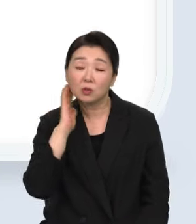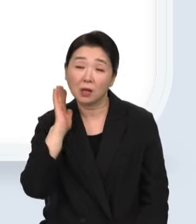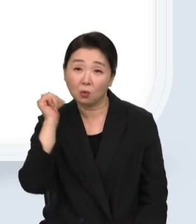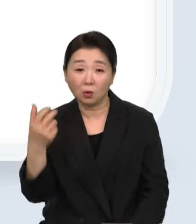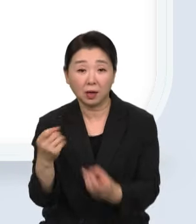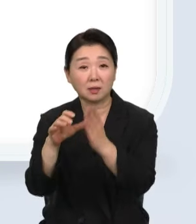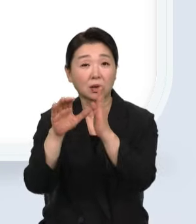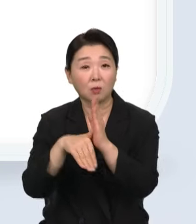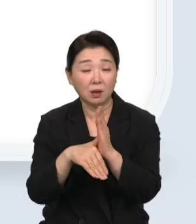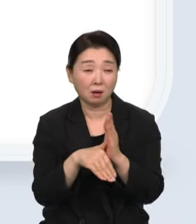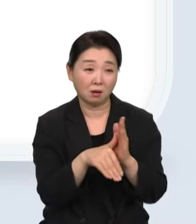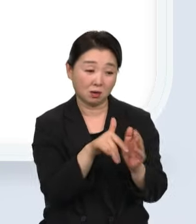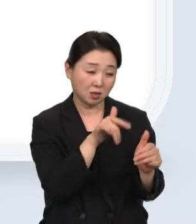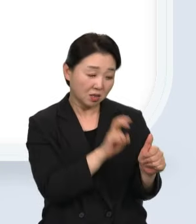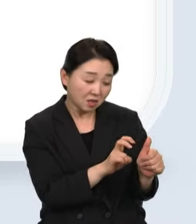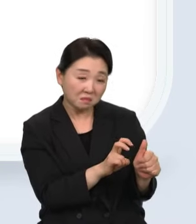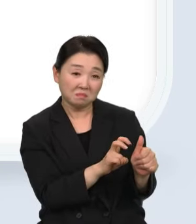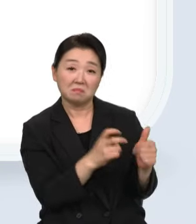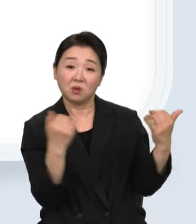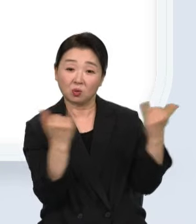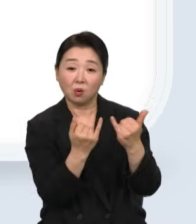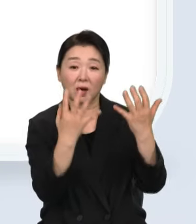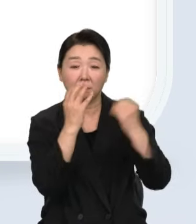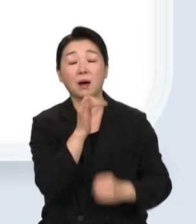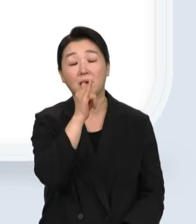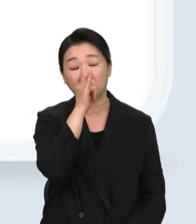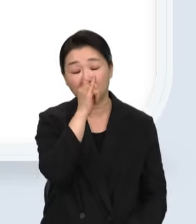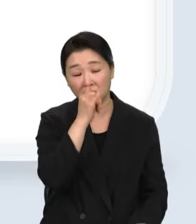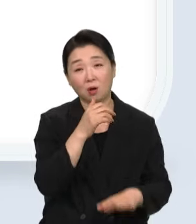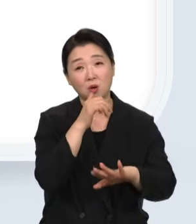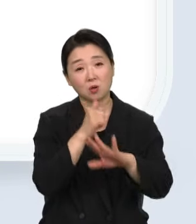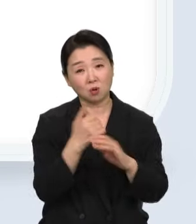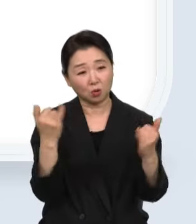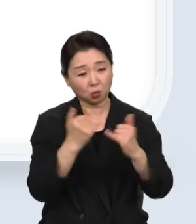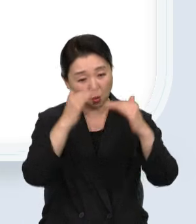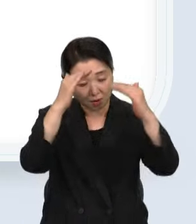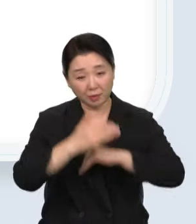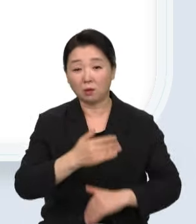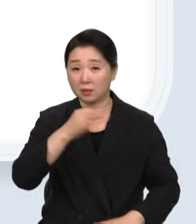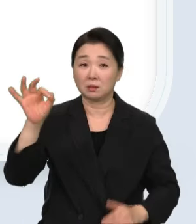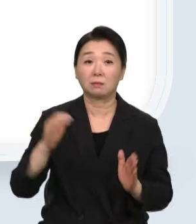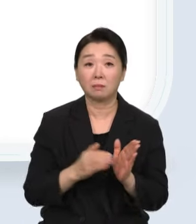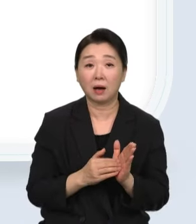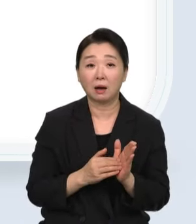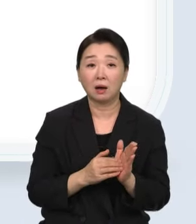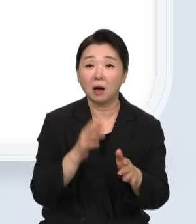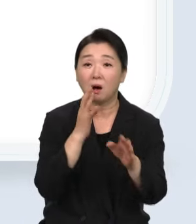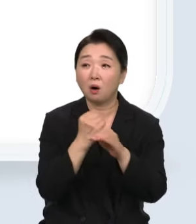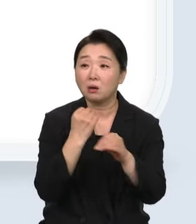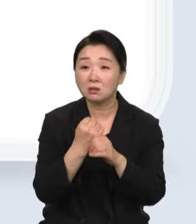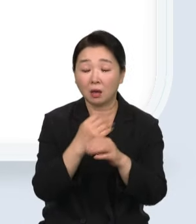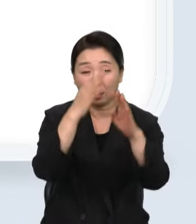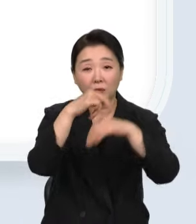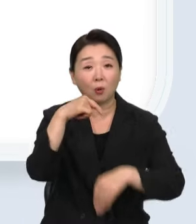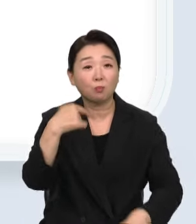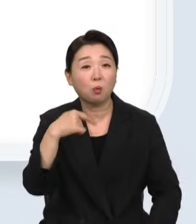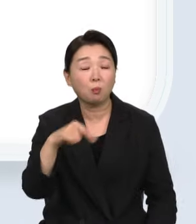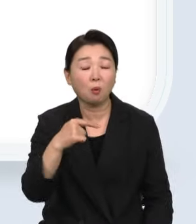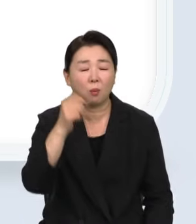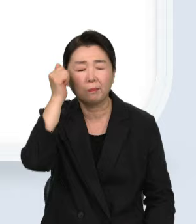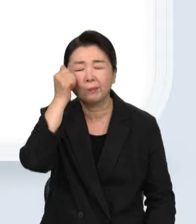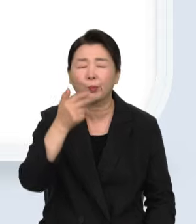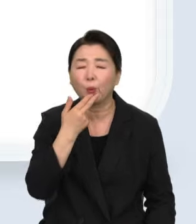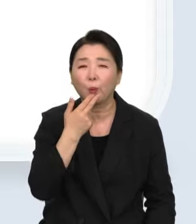전 비서관과 통화할 일이 수시로 있다며 통화 사실은 인정했습니다. 하지만 언제 무슨 일로 통화했는지는